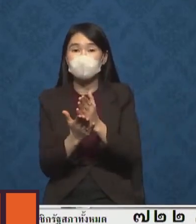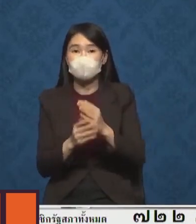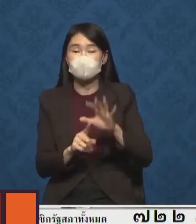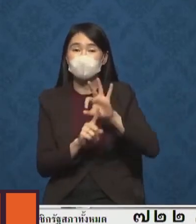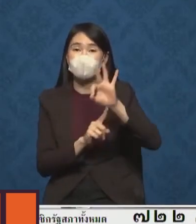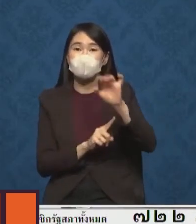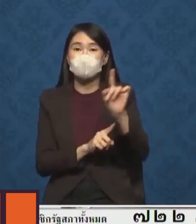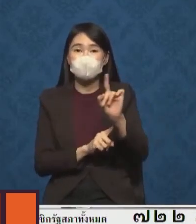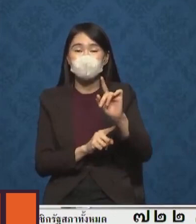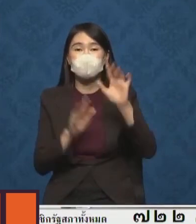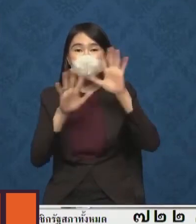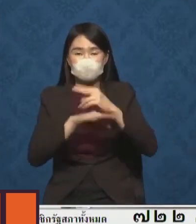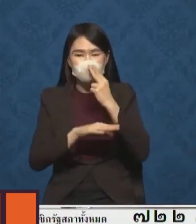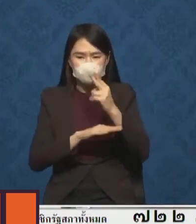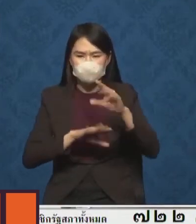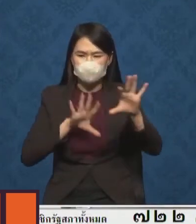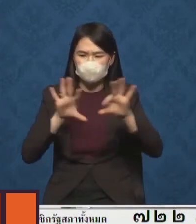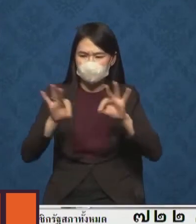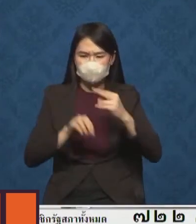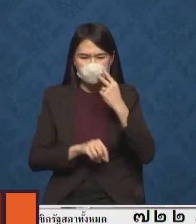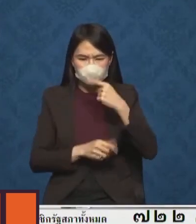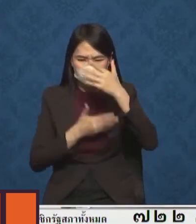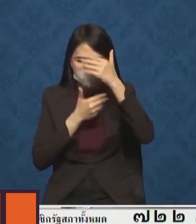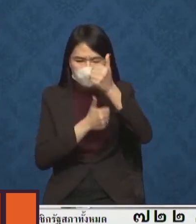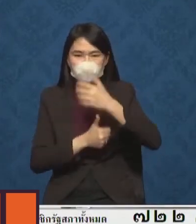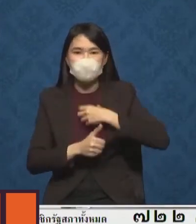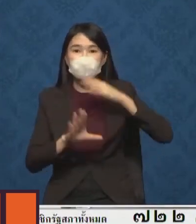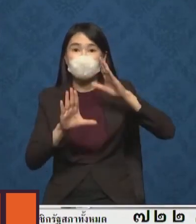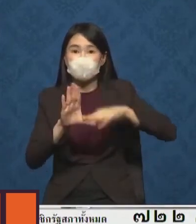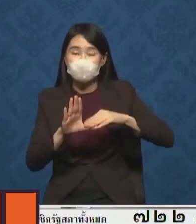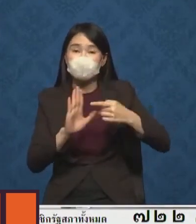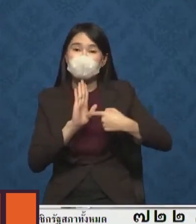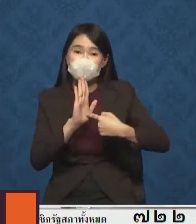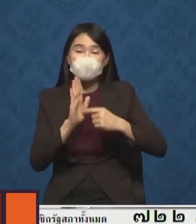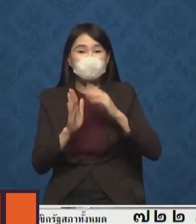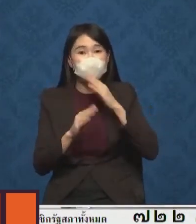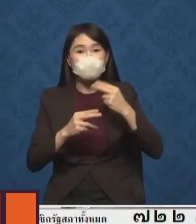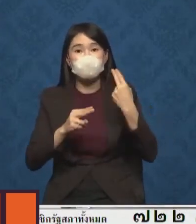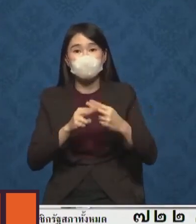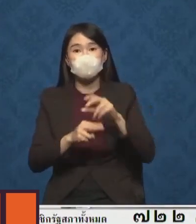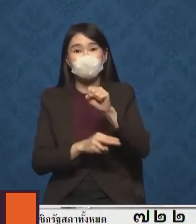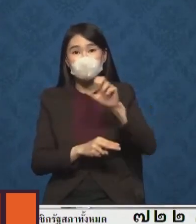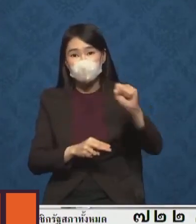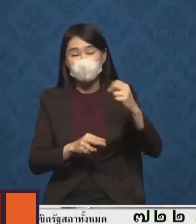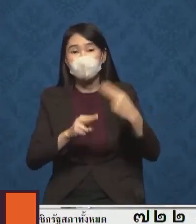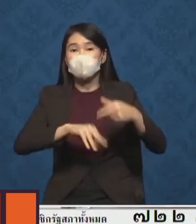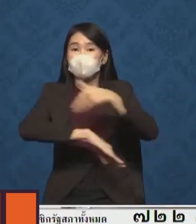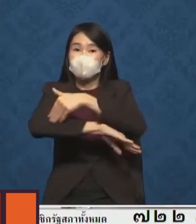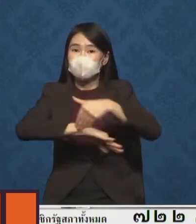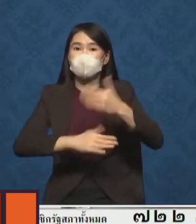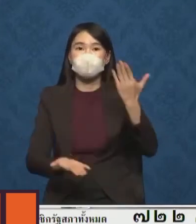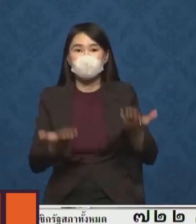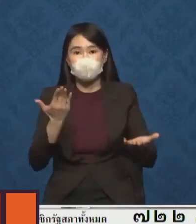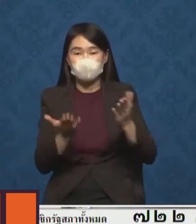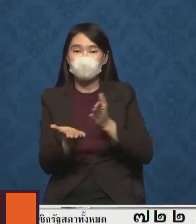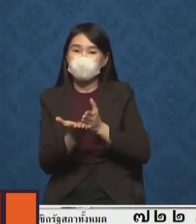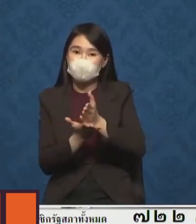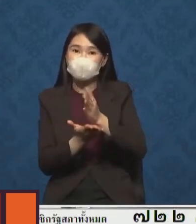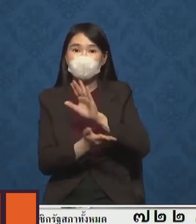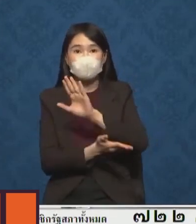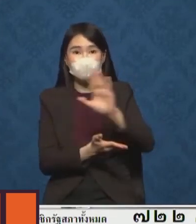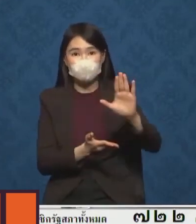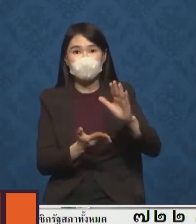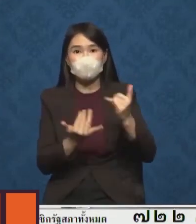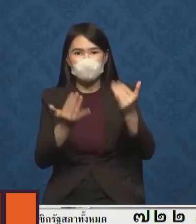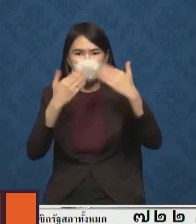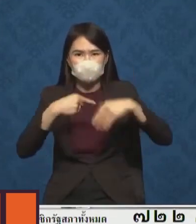และ เก้าวคือการสันหาผู้สมัคร รัเลือกตั้งไมวจะเป็นแบบบญชีรายชื่อ หรอแบบเขตเรือกตั้ง